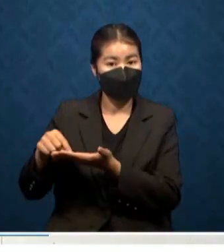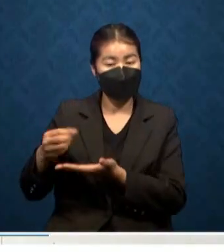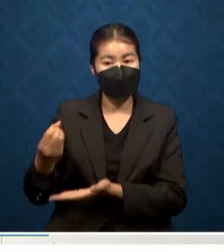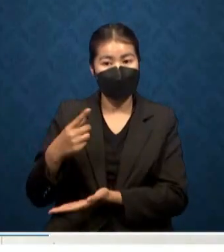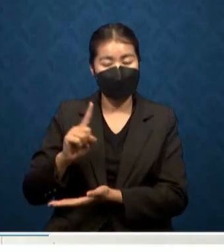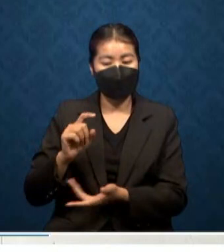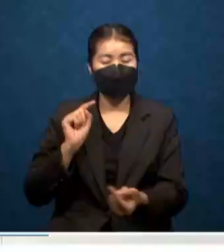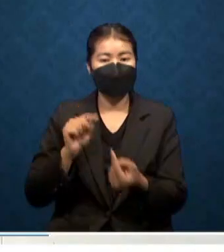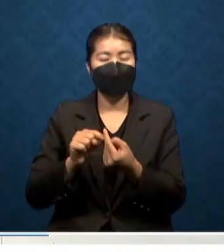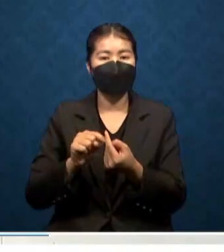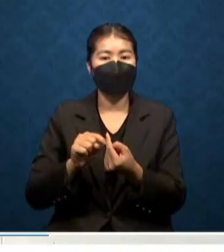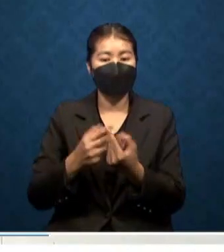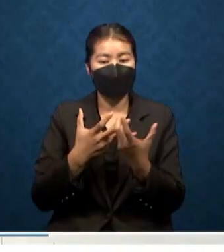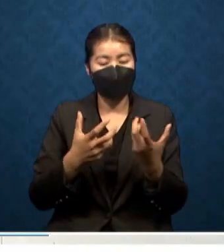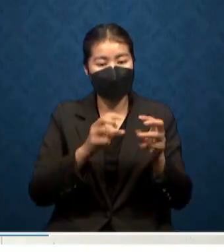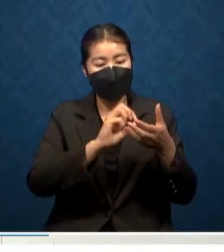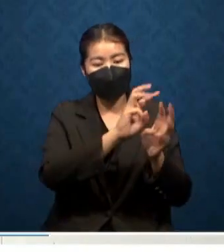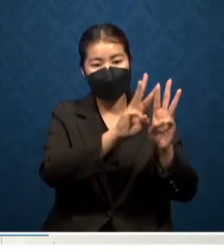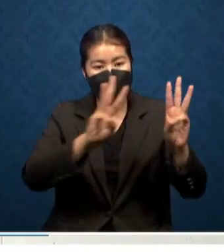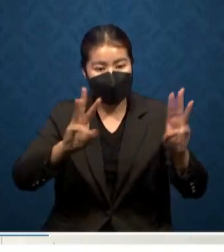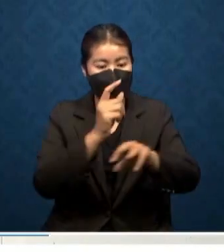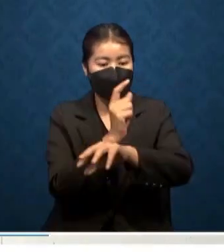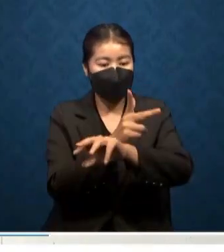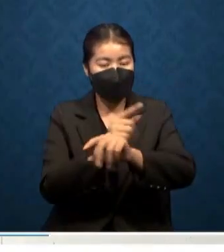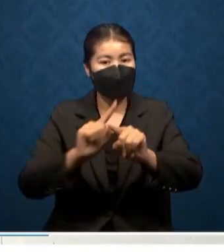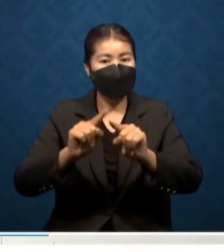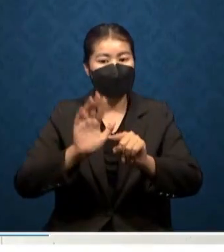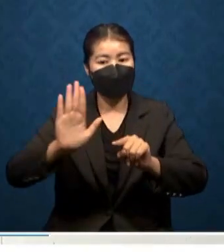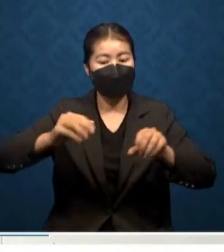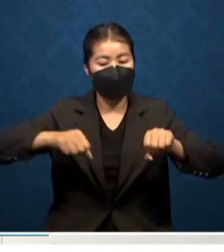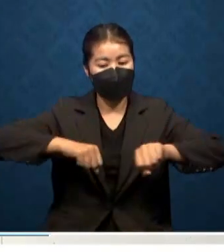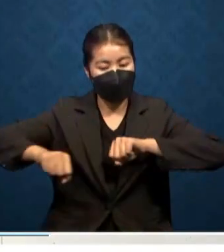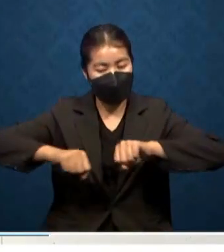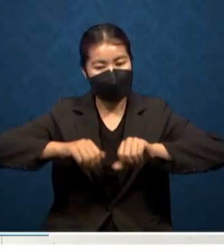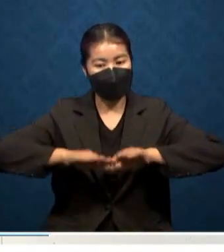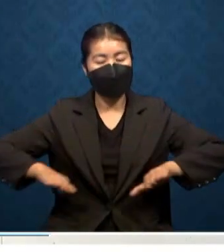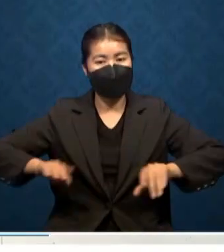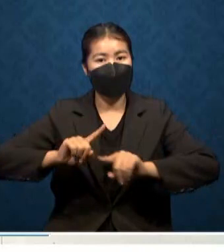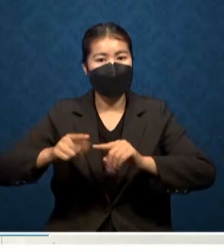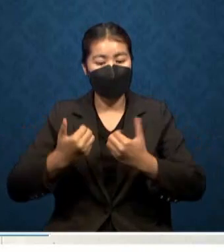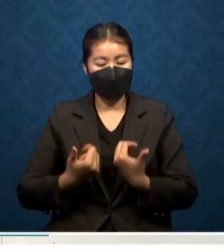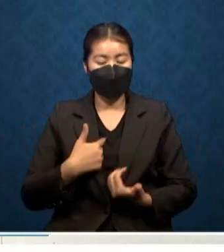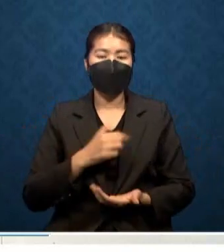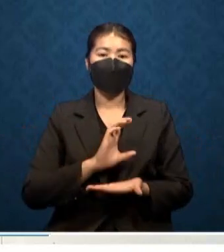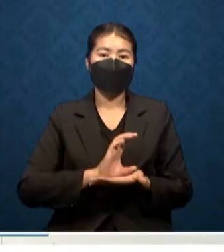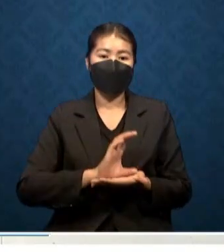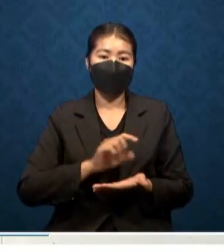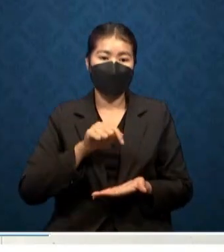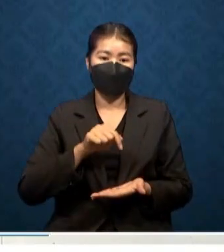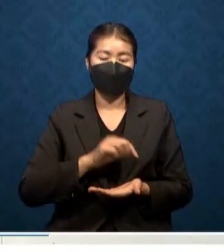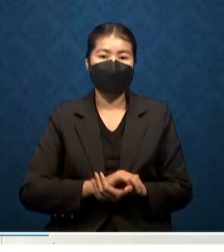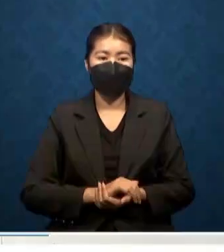สื่อสังคมในกลุ่มคนรุ่นใหม่นะครับซึ่งเป็นเรื่องที่กองทุนเองนะครับวันนี้ก็เพิ่ง